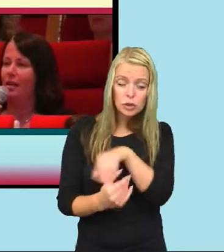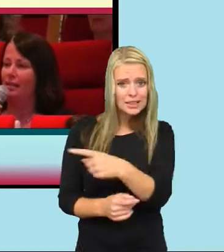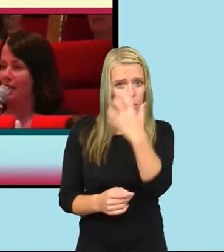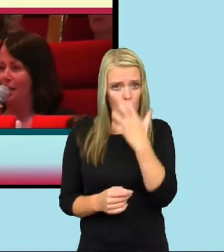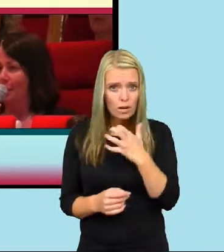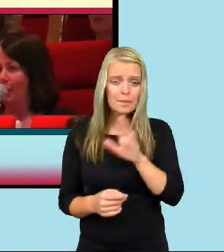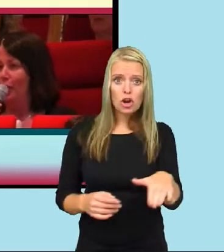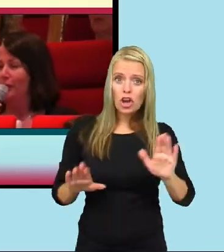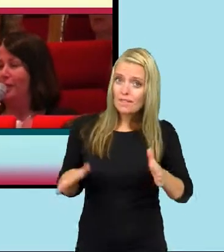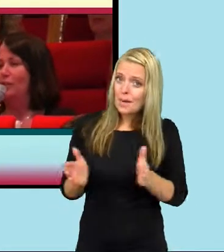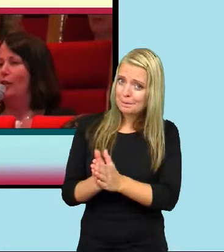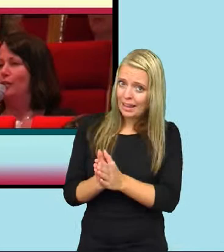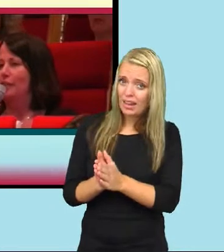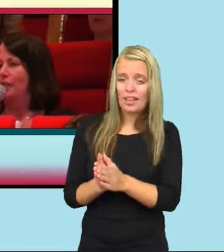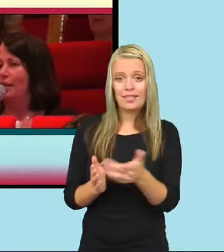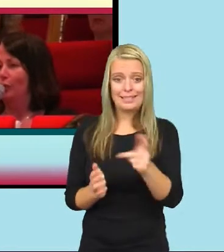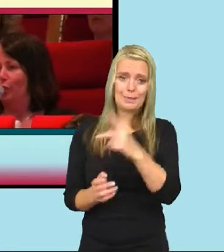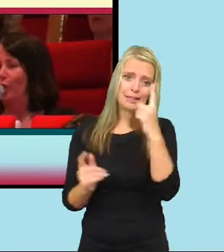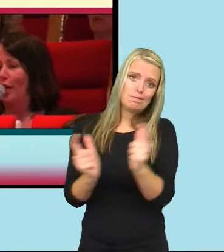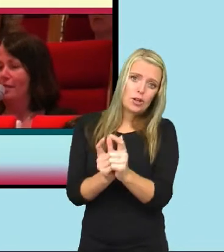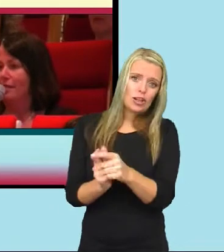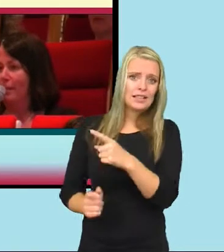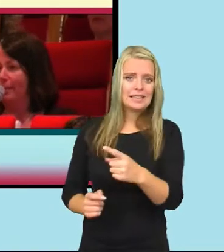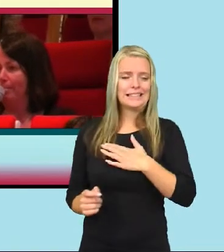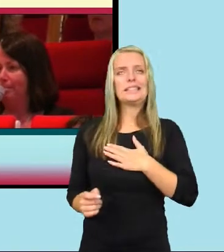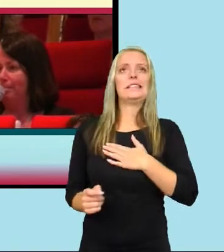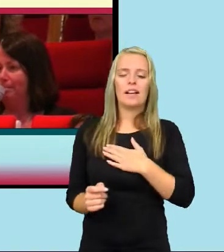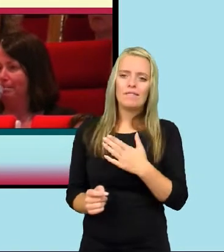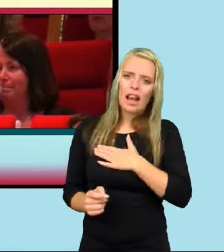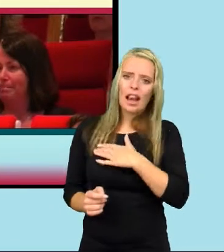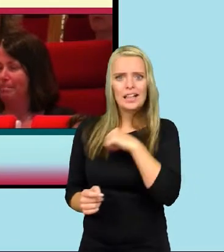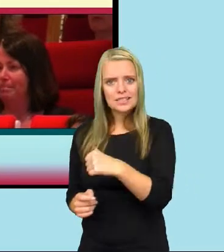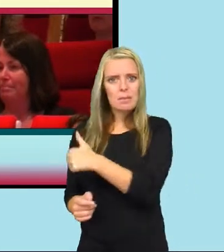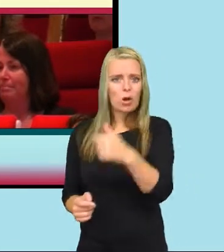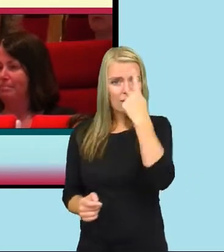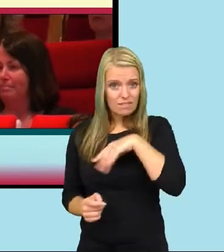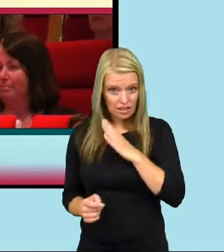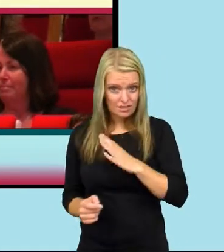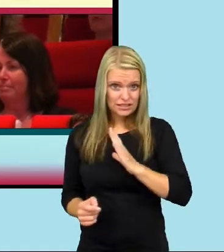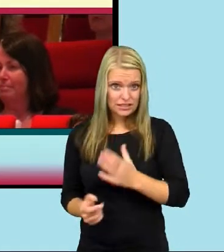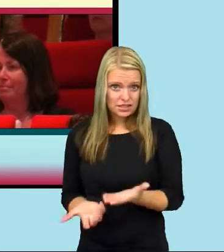med, eller ett möte där ni skulle önska att ni hade fått vara ensamma?